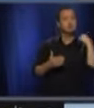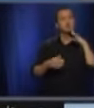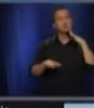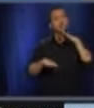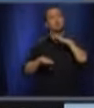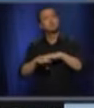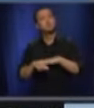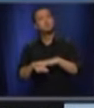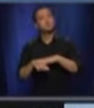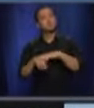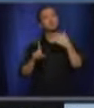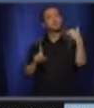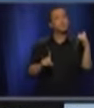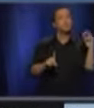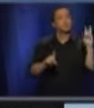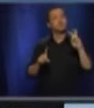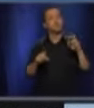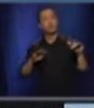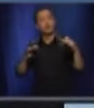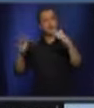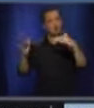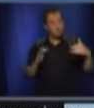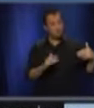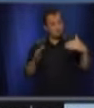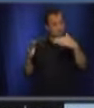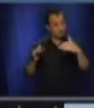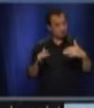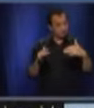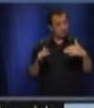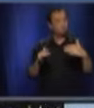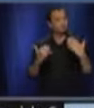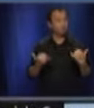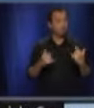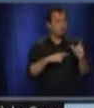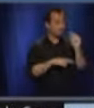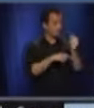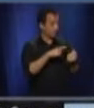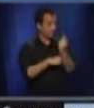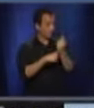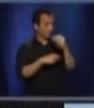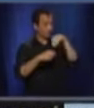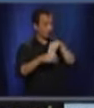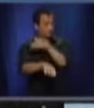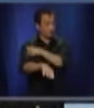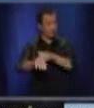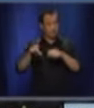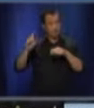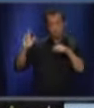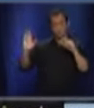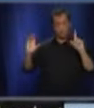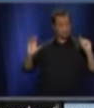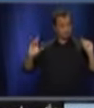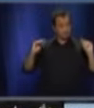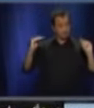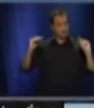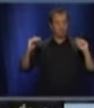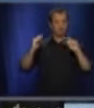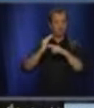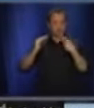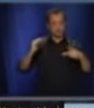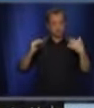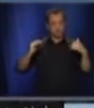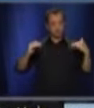le fameux 20 cas par million... Là, vous le comprenez très bien, c'est le bas de la zone jaune. Puis encore une fois, je vais laisser les experts